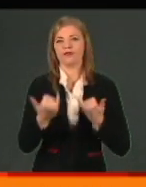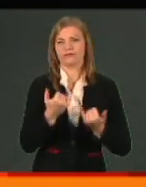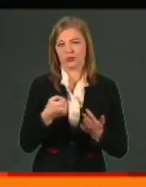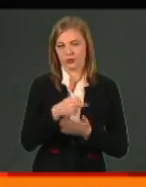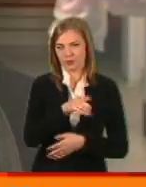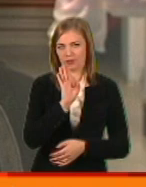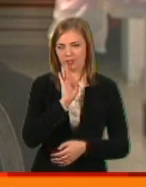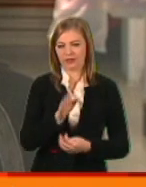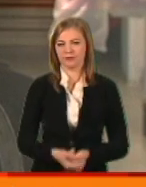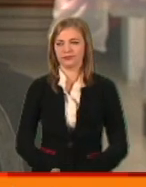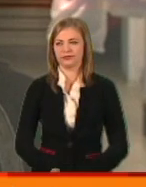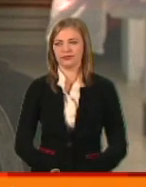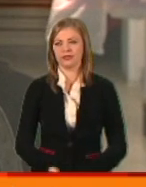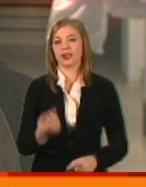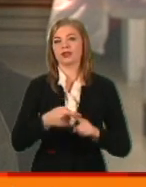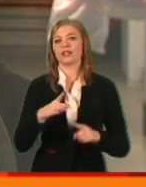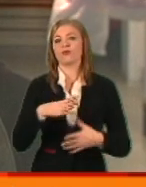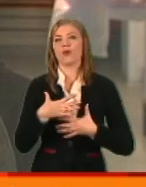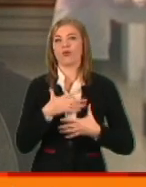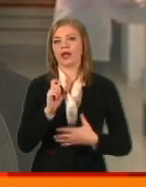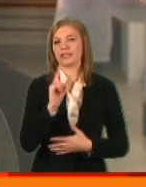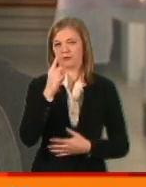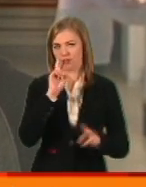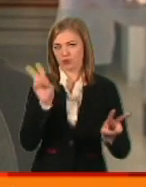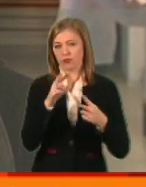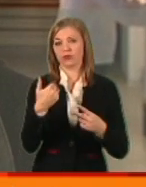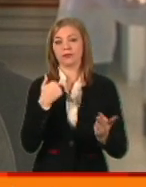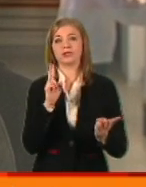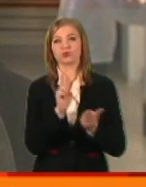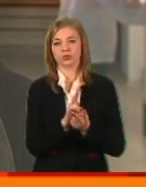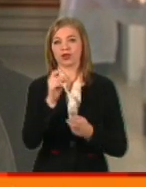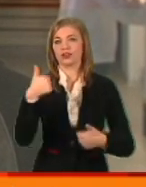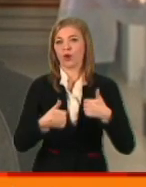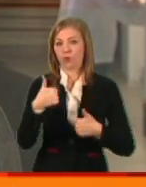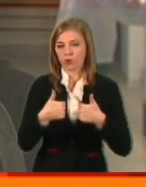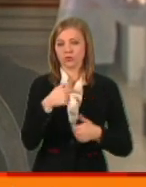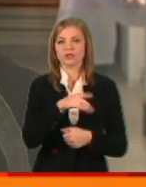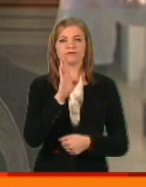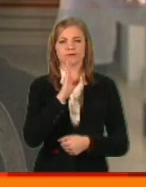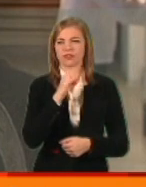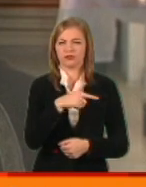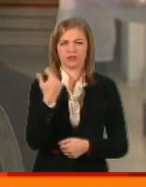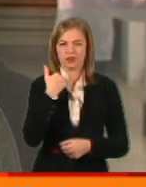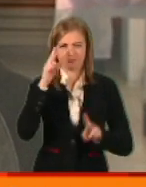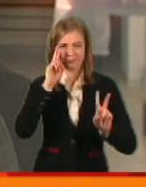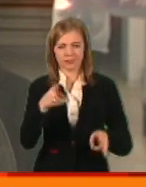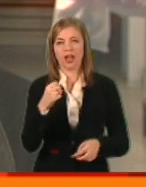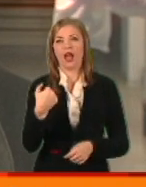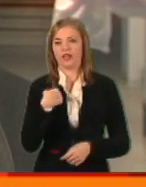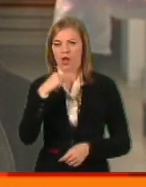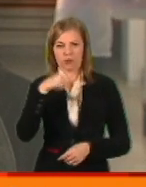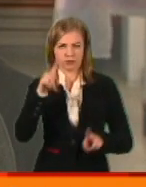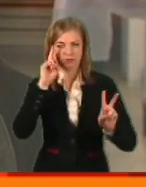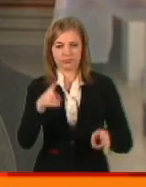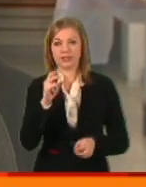Яни. Це було кохання з першого погляду. Ми зустрілися на конкурсі, вона не говорила англійською, а я